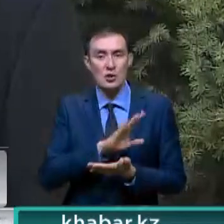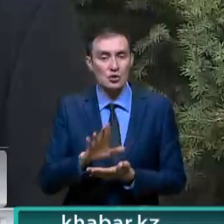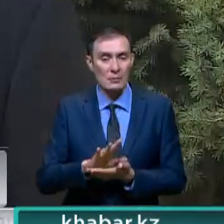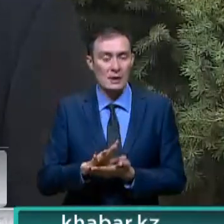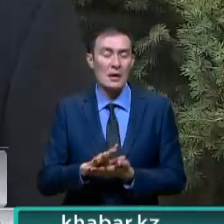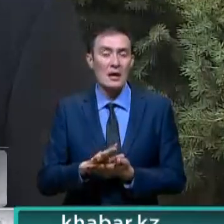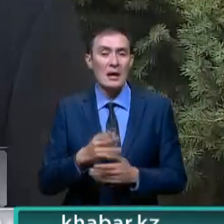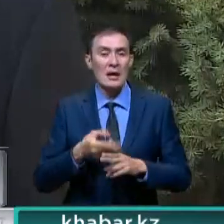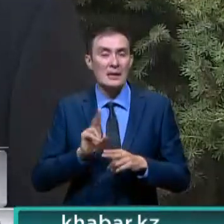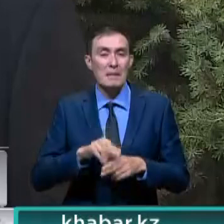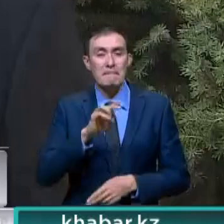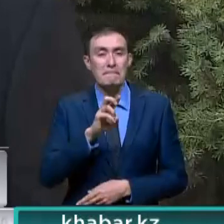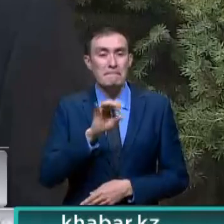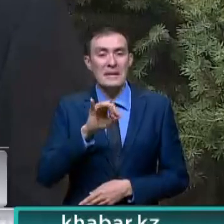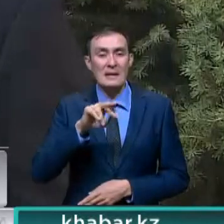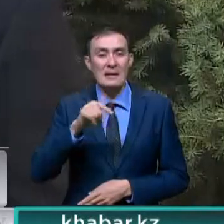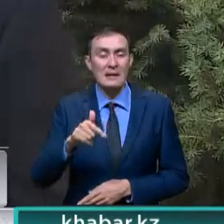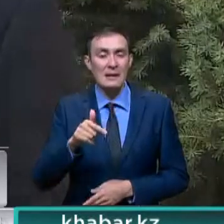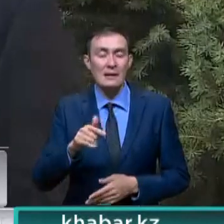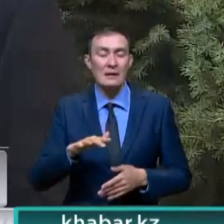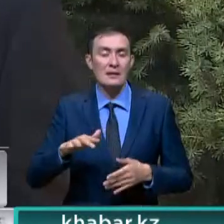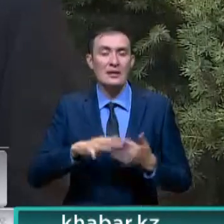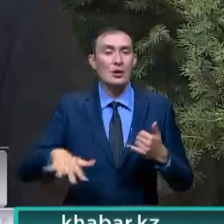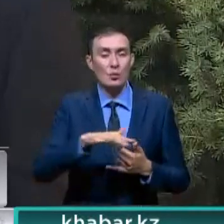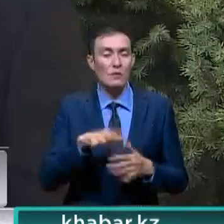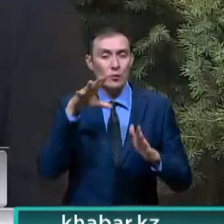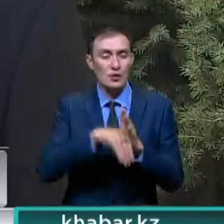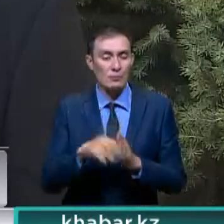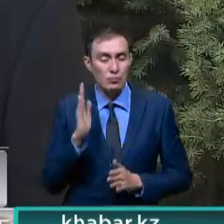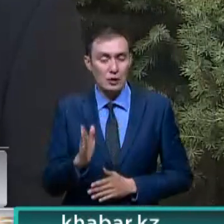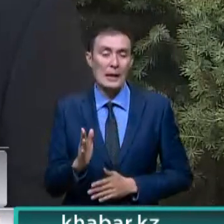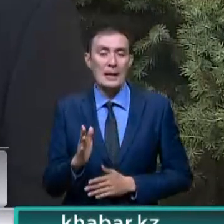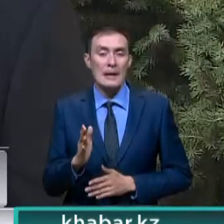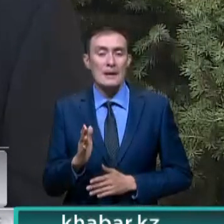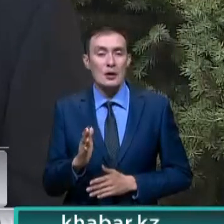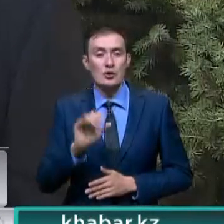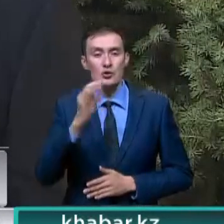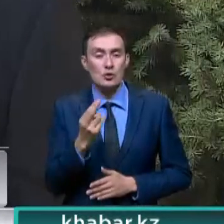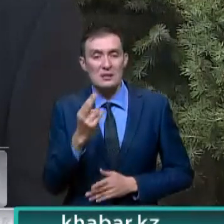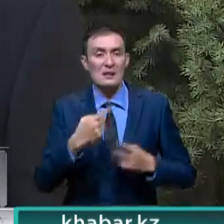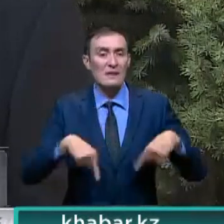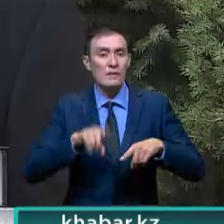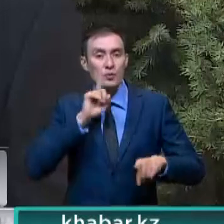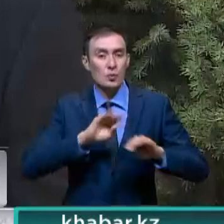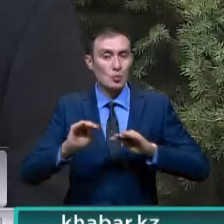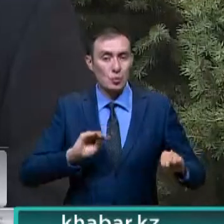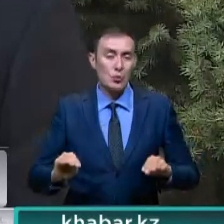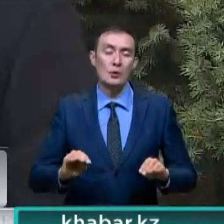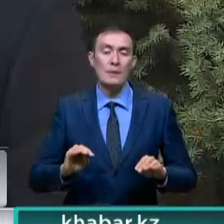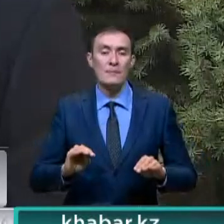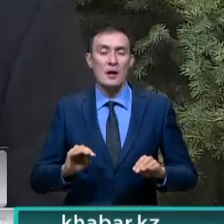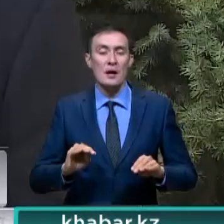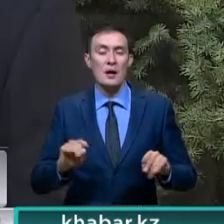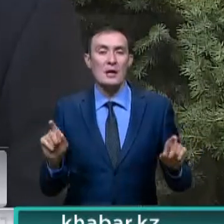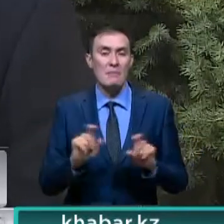развитие Бигвилли. Бигвилли – это обособленная территория, которая будет включать в себя всю социальную инфраструктуру,